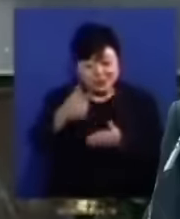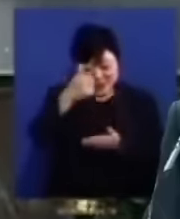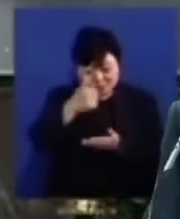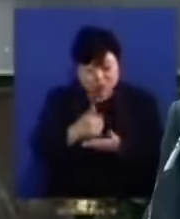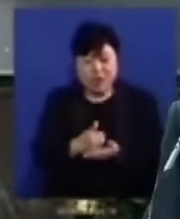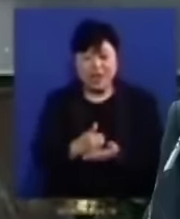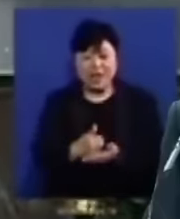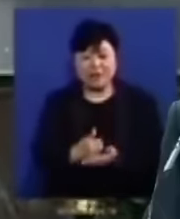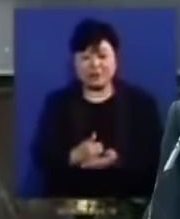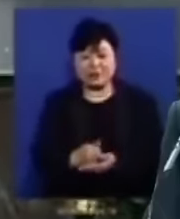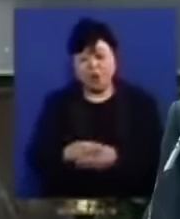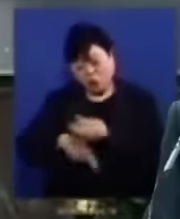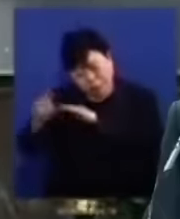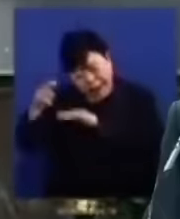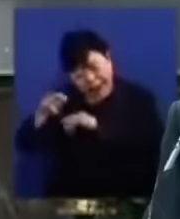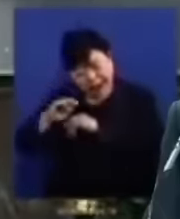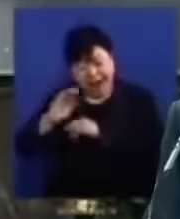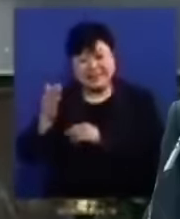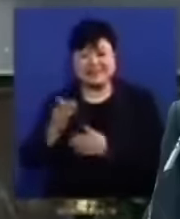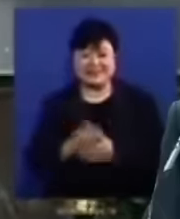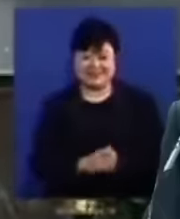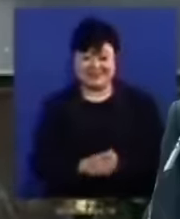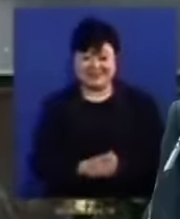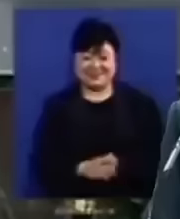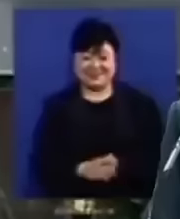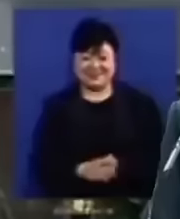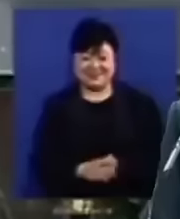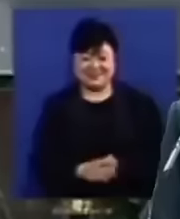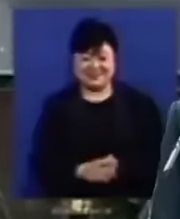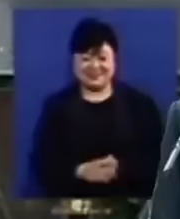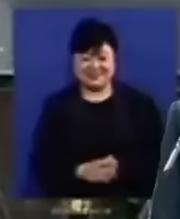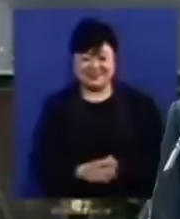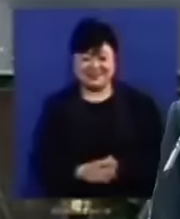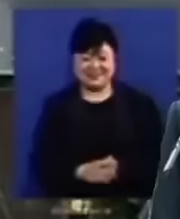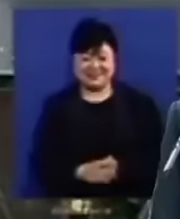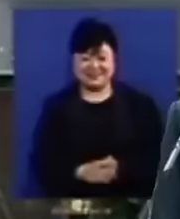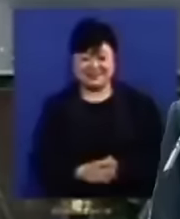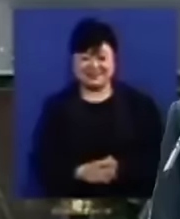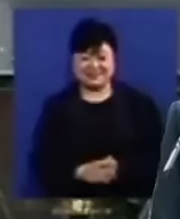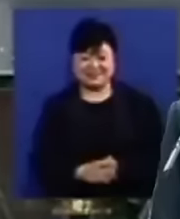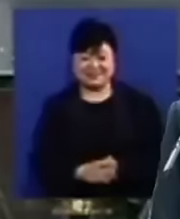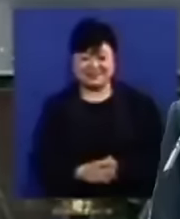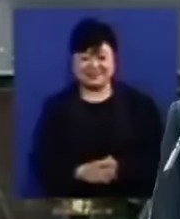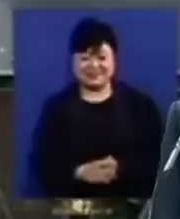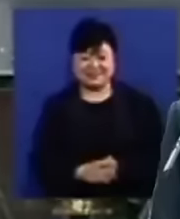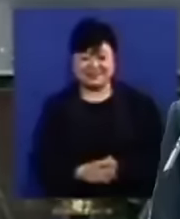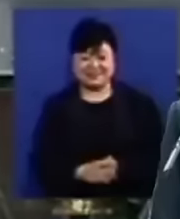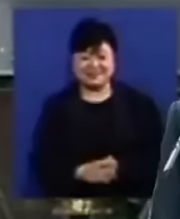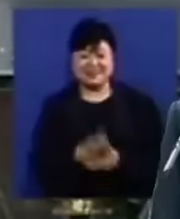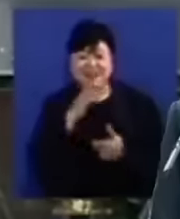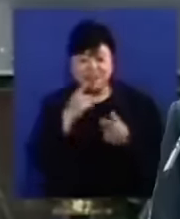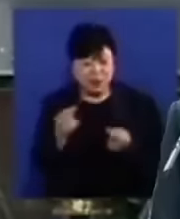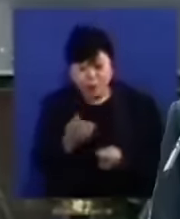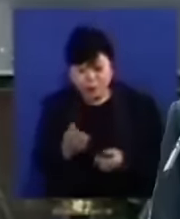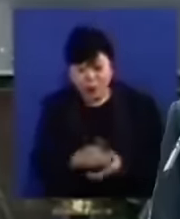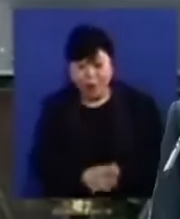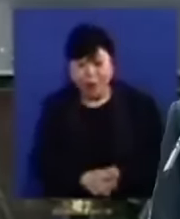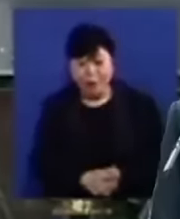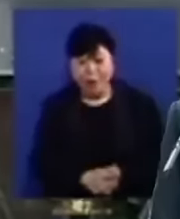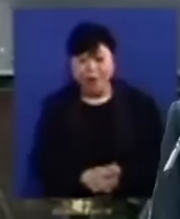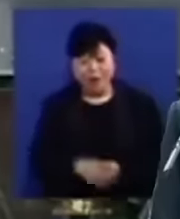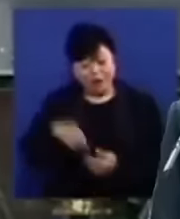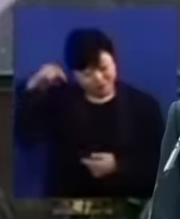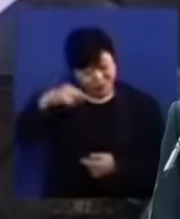달라진 것은 내가 죄로부터 도망을 치는 죄인이다. 별로 아멘 안 나온 거 보니까 싫어지는